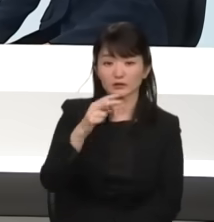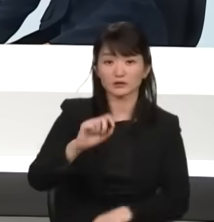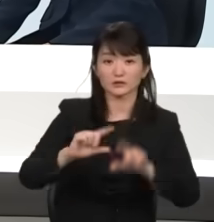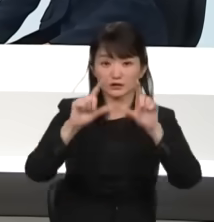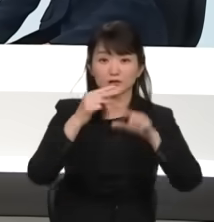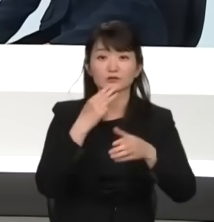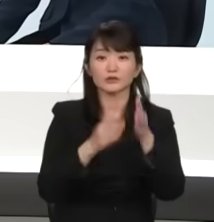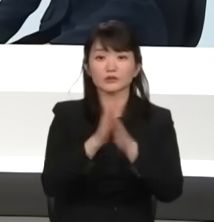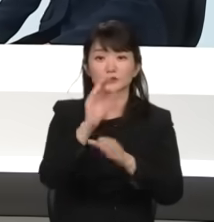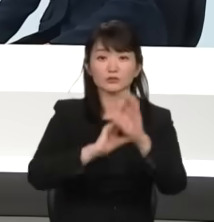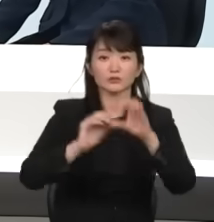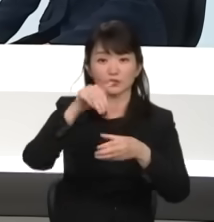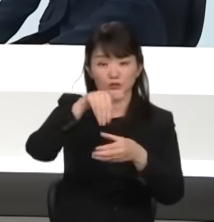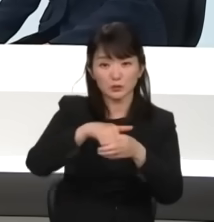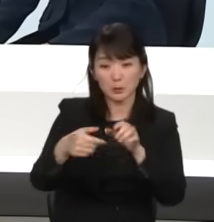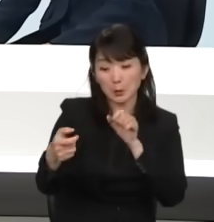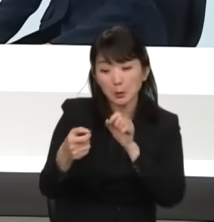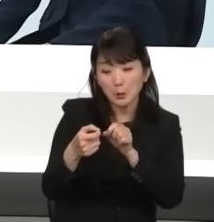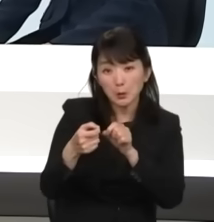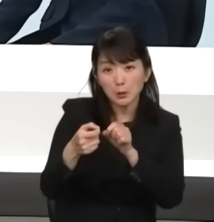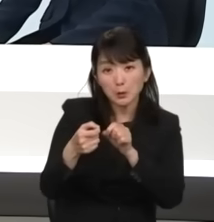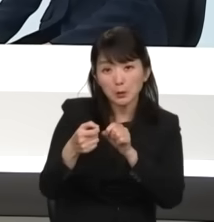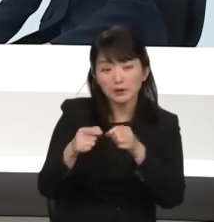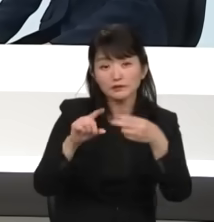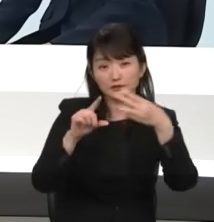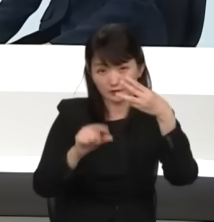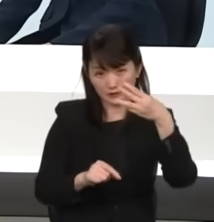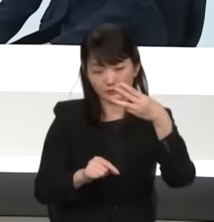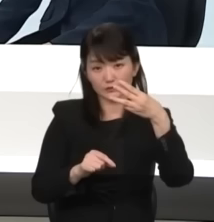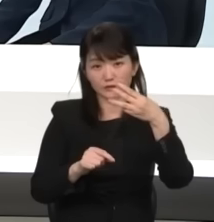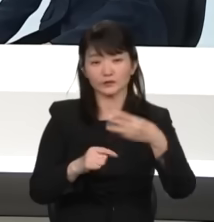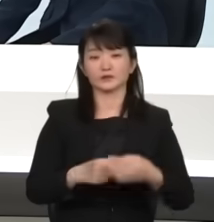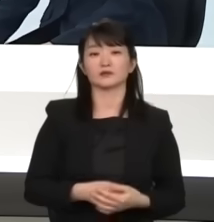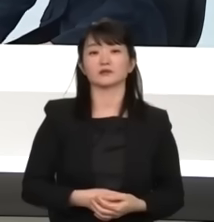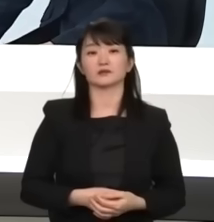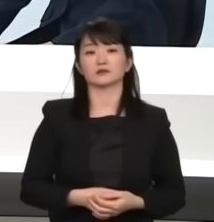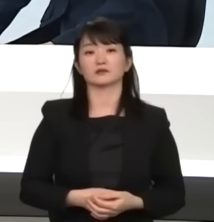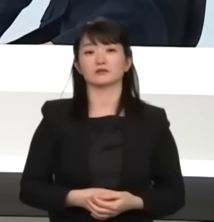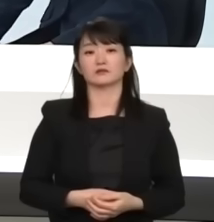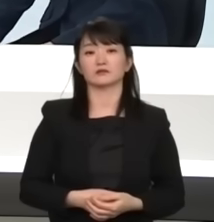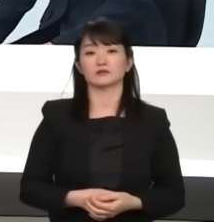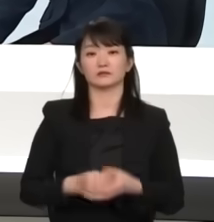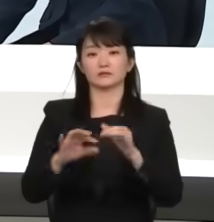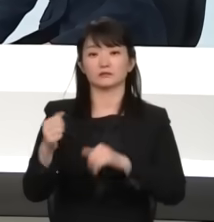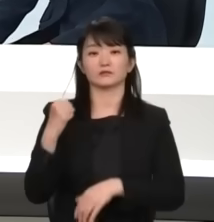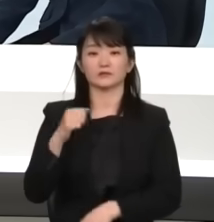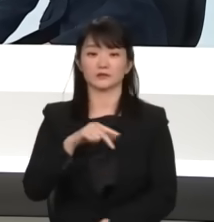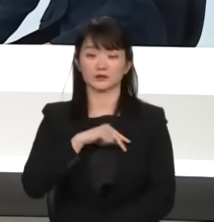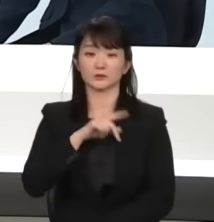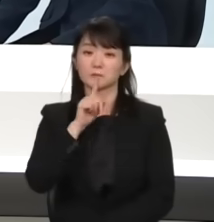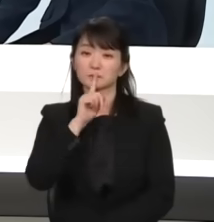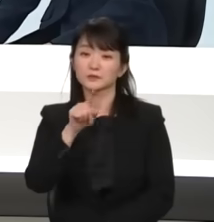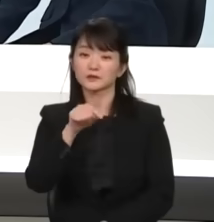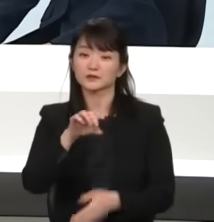2021년 서울시장 보궐선거를 앞둔 그해 3월이라고 밝혔는데요. 국민의힘의 한 의원은